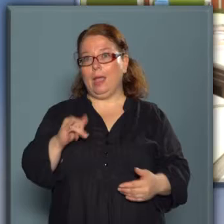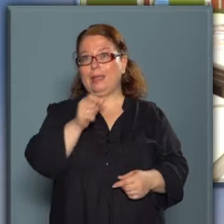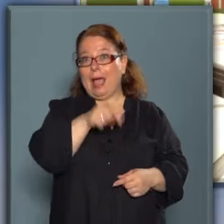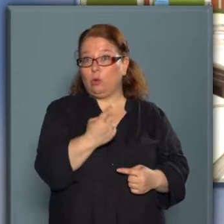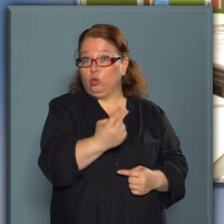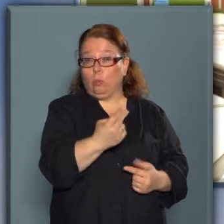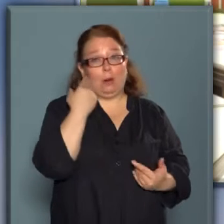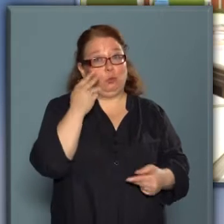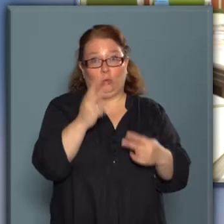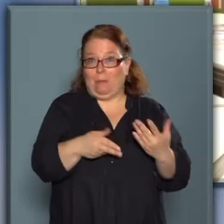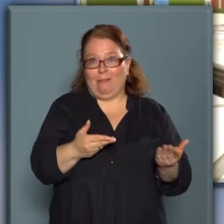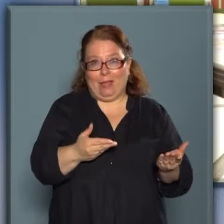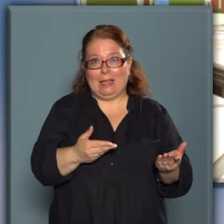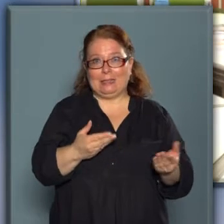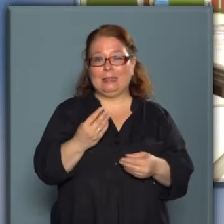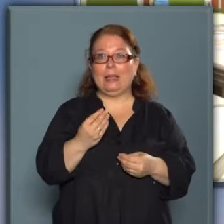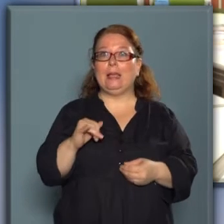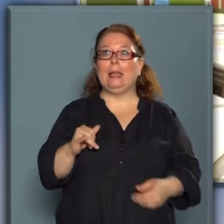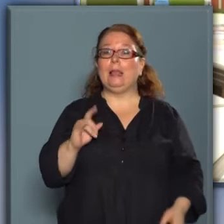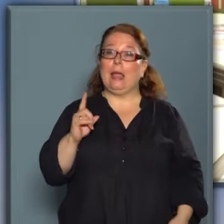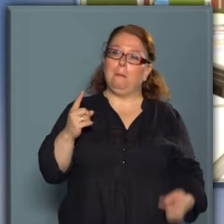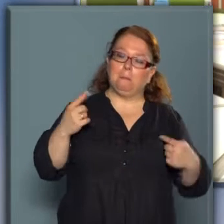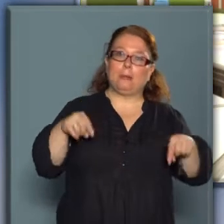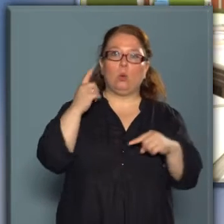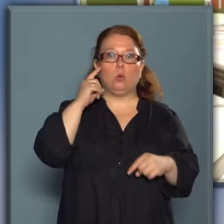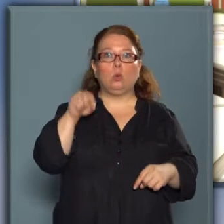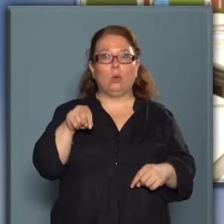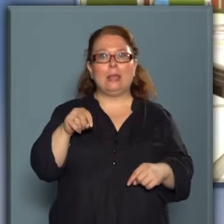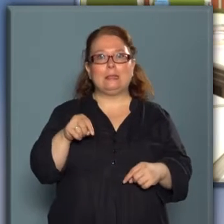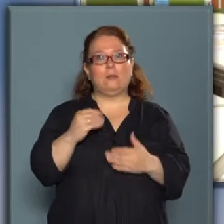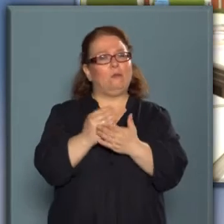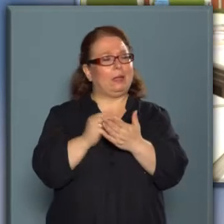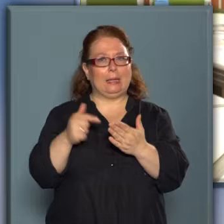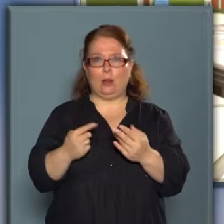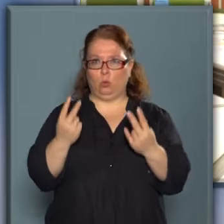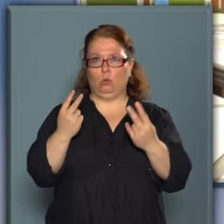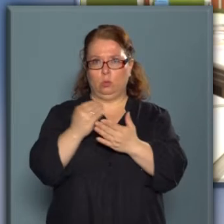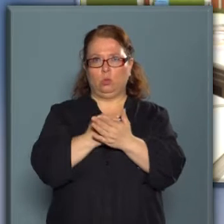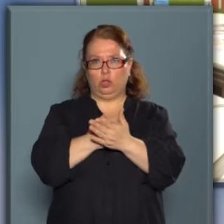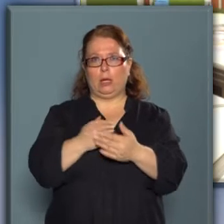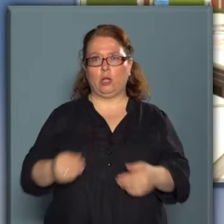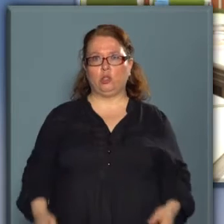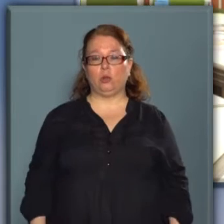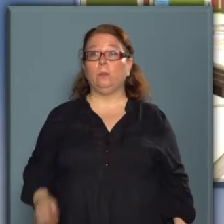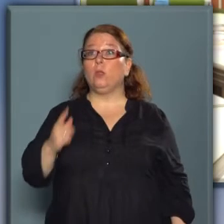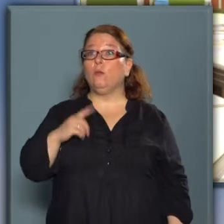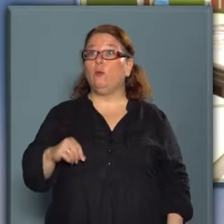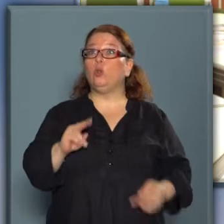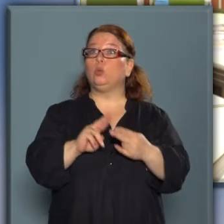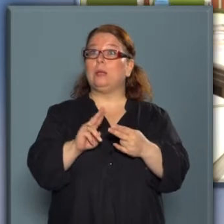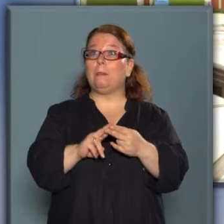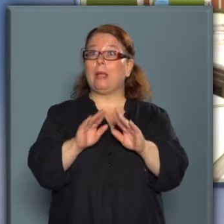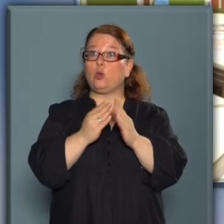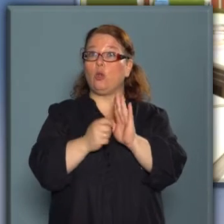János azért nem is tudta befejezni ezt, de mi úgy gondoltuk, hogy ezt feltétlenül szükséges. Volt is egy